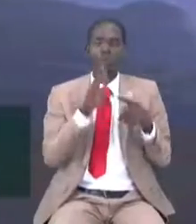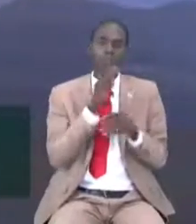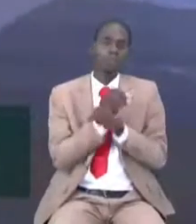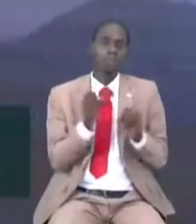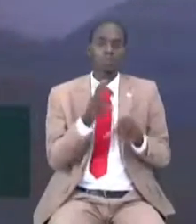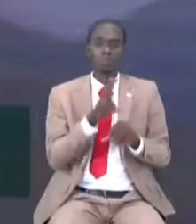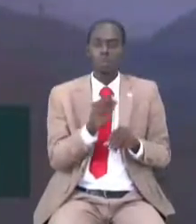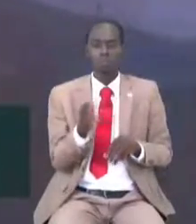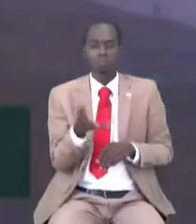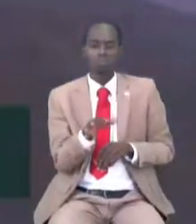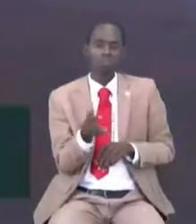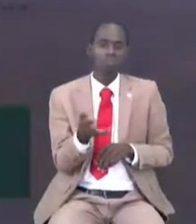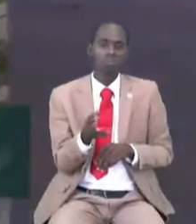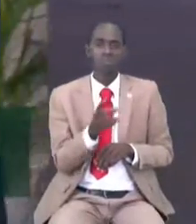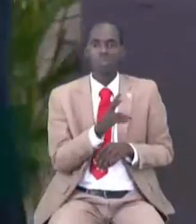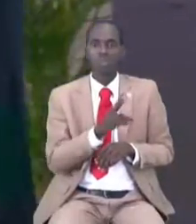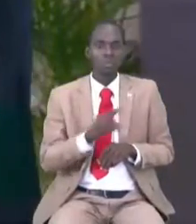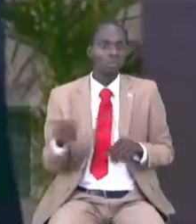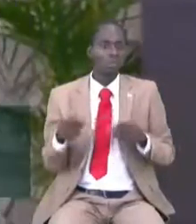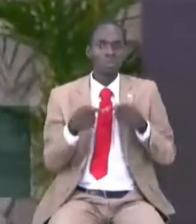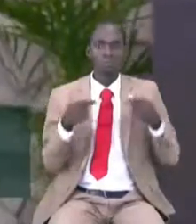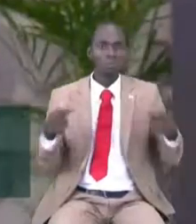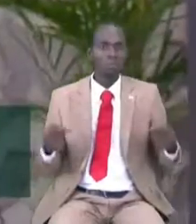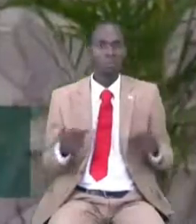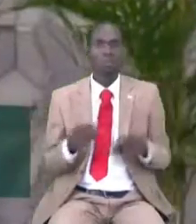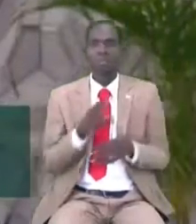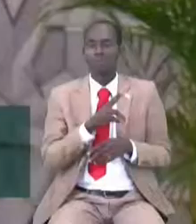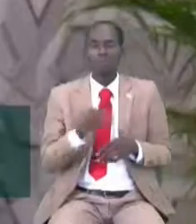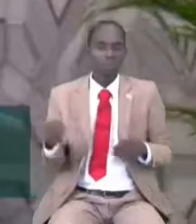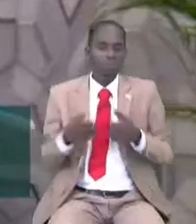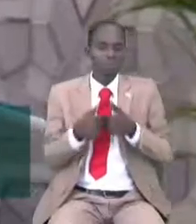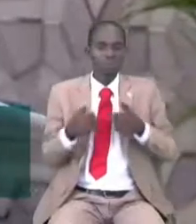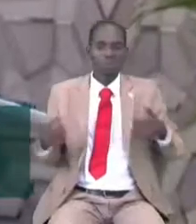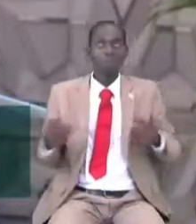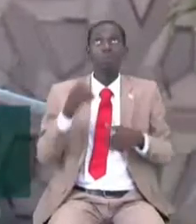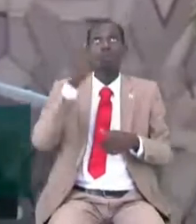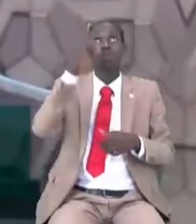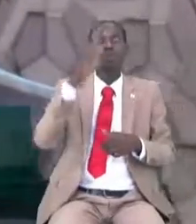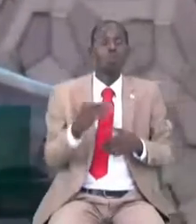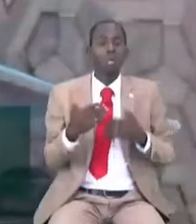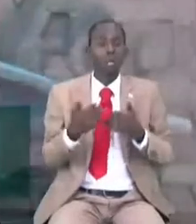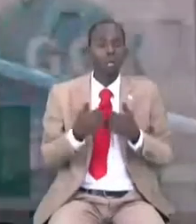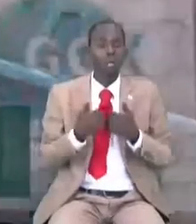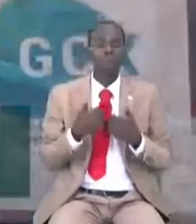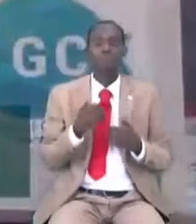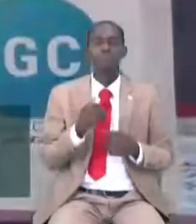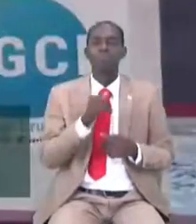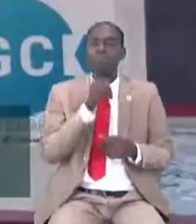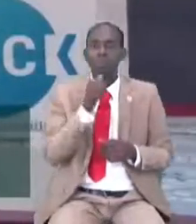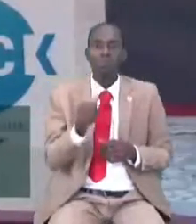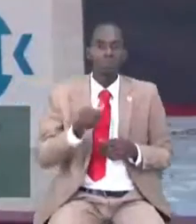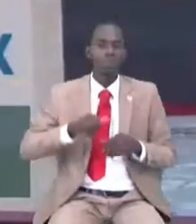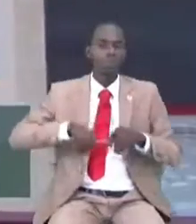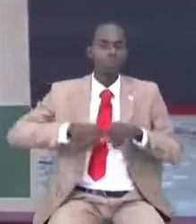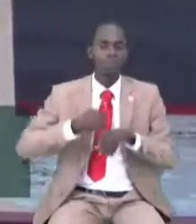Il n'y a pas le fait de mettre quelqu'un à part. Dieu n'a destiné personne à la destruction. Il n'a